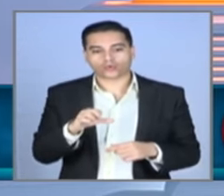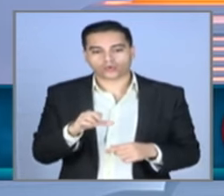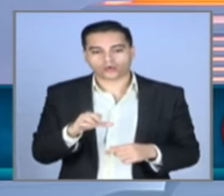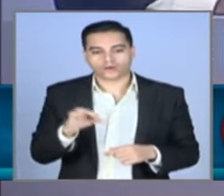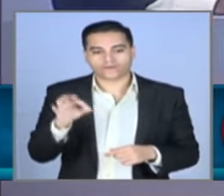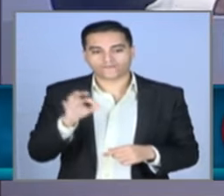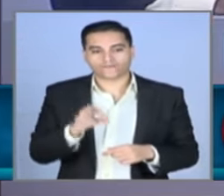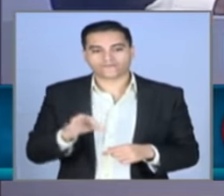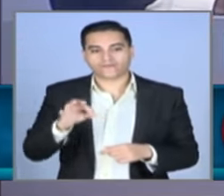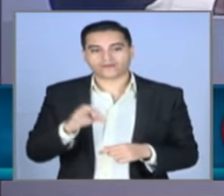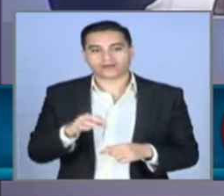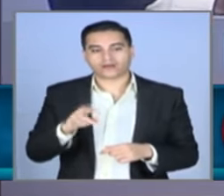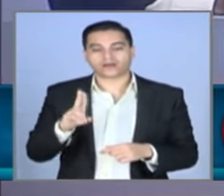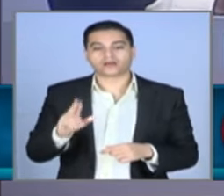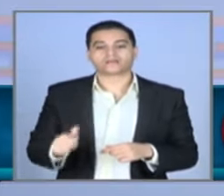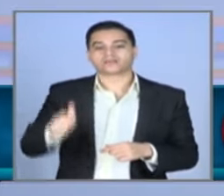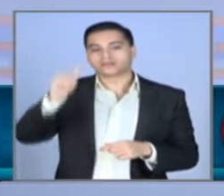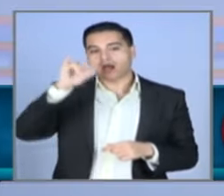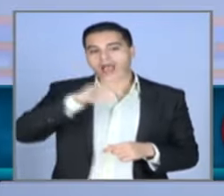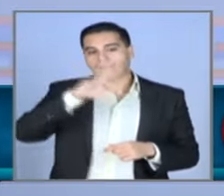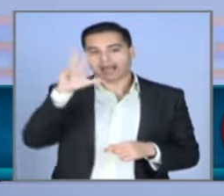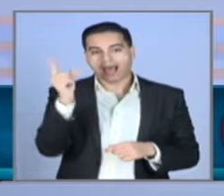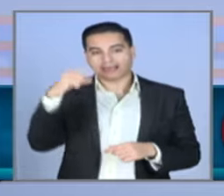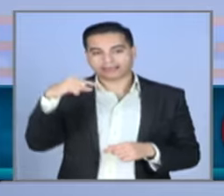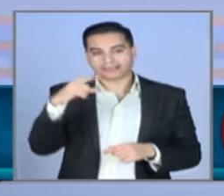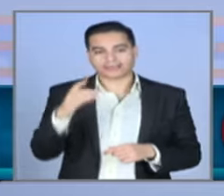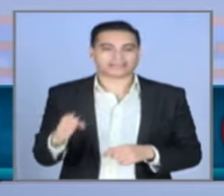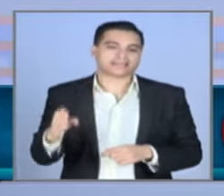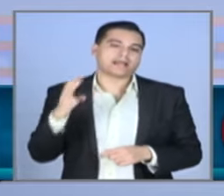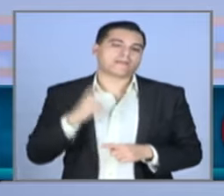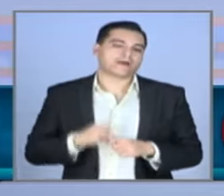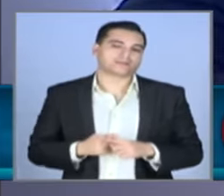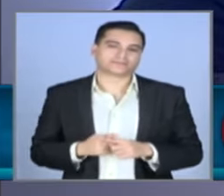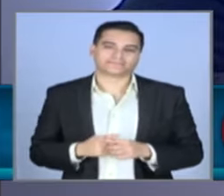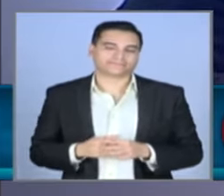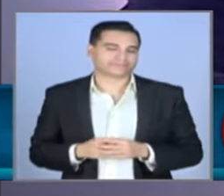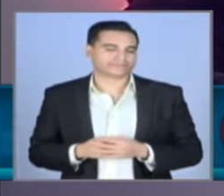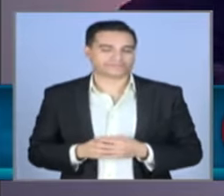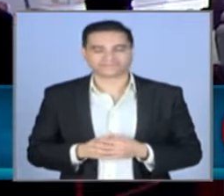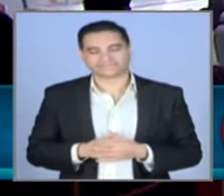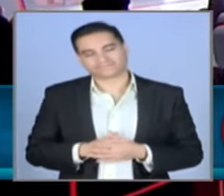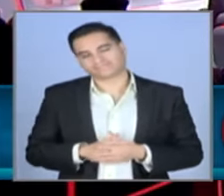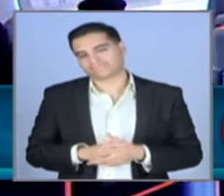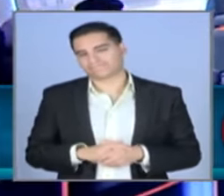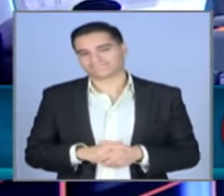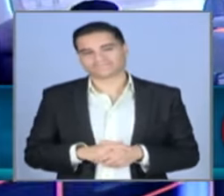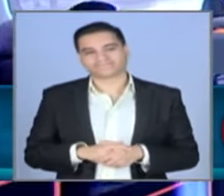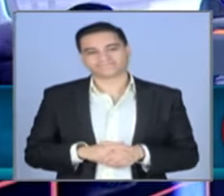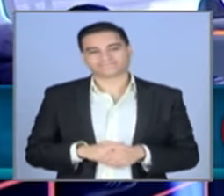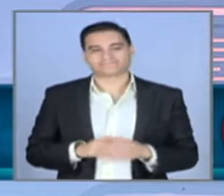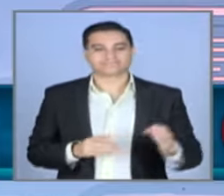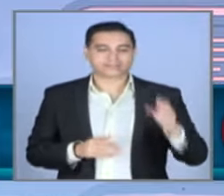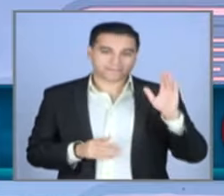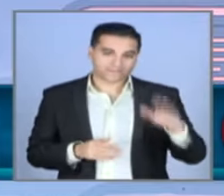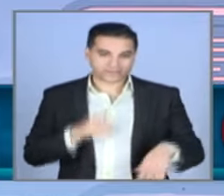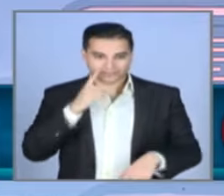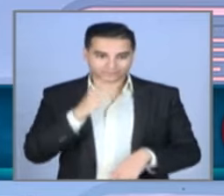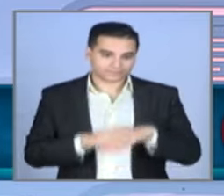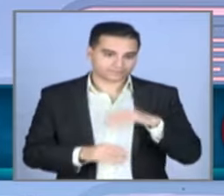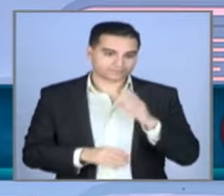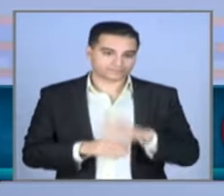محمود. تايلاند. محمود، إجابة خاطئة. في إجابة. في